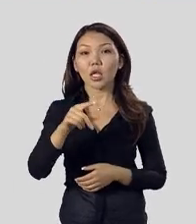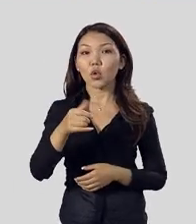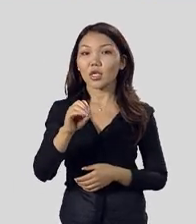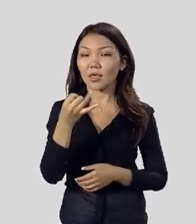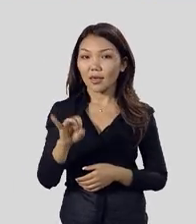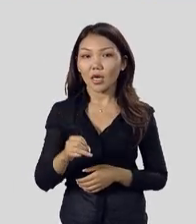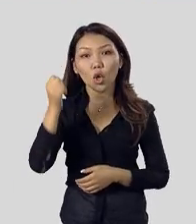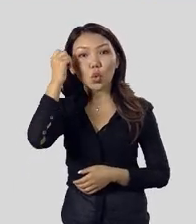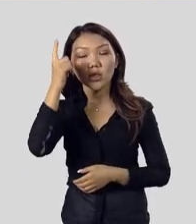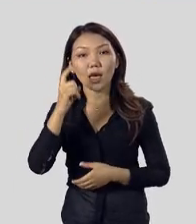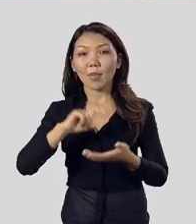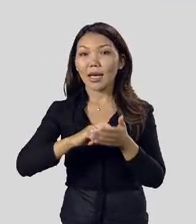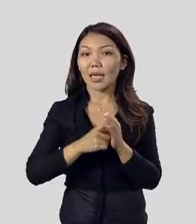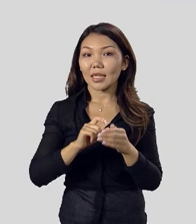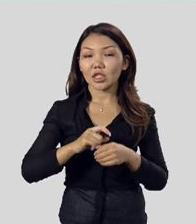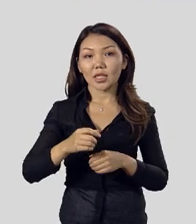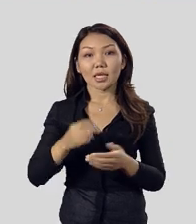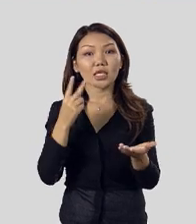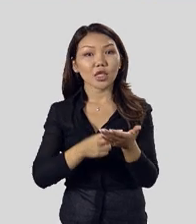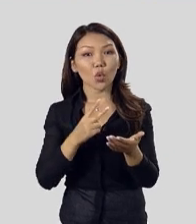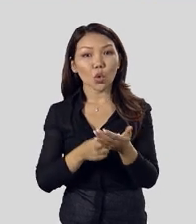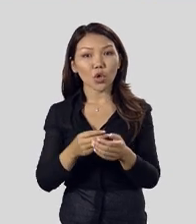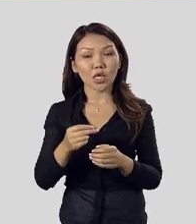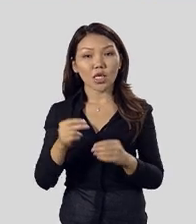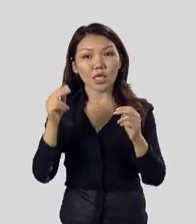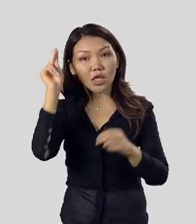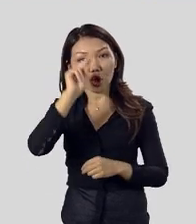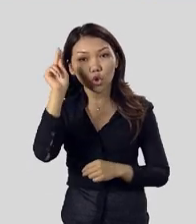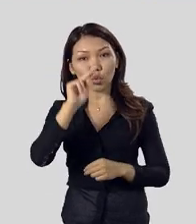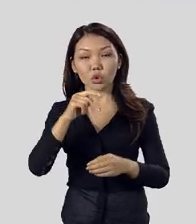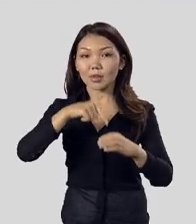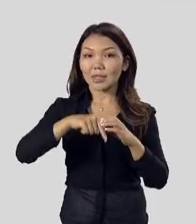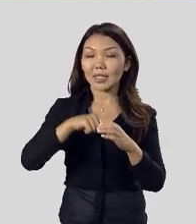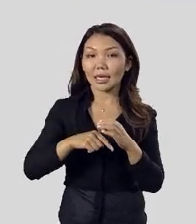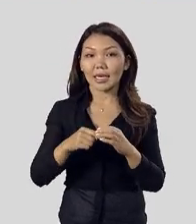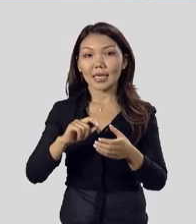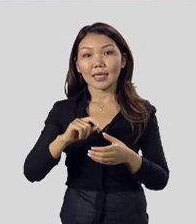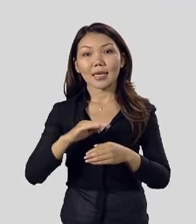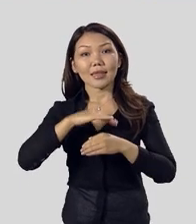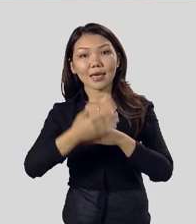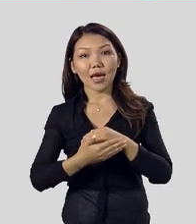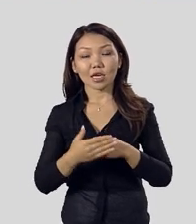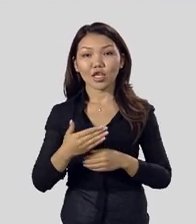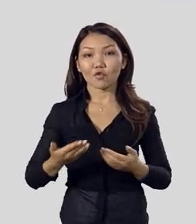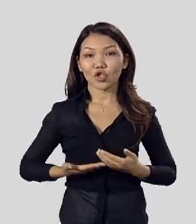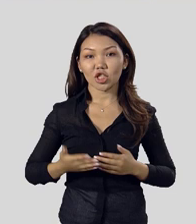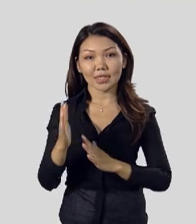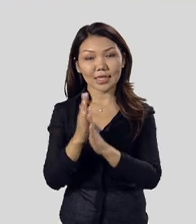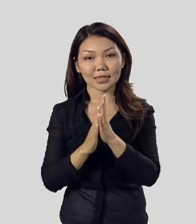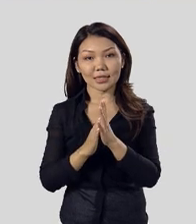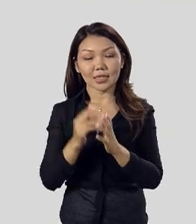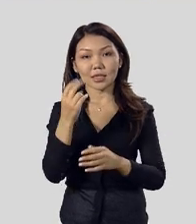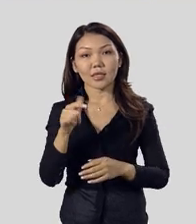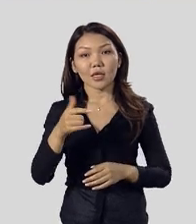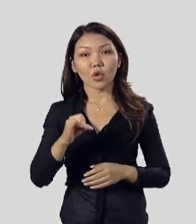узнаем о клеточной теории изучим строение роль тканей в жизни растений цитология занимает